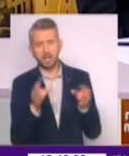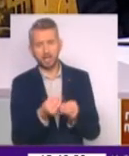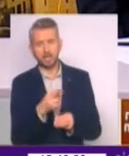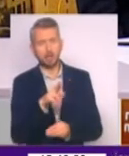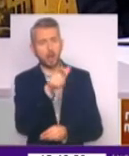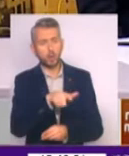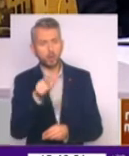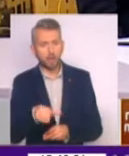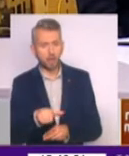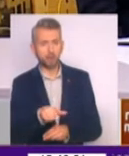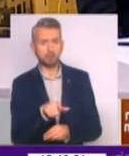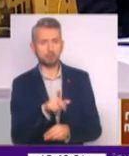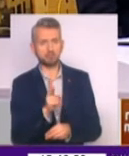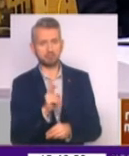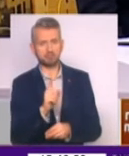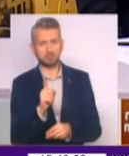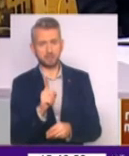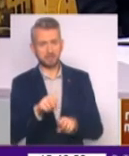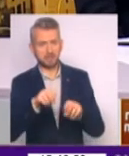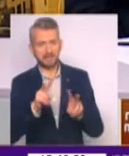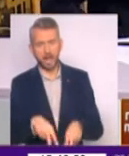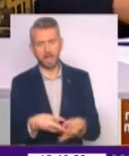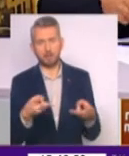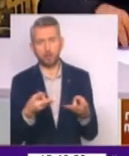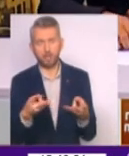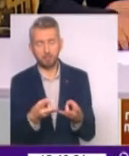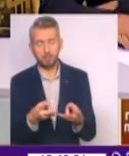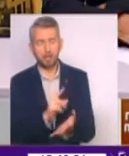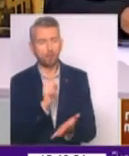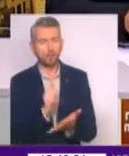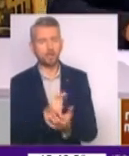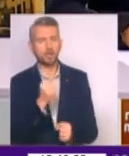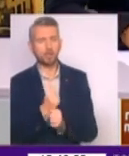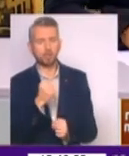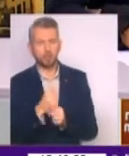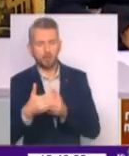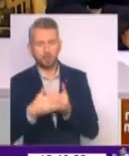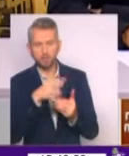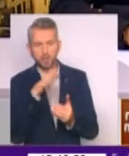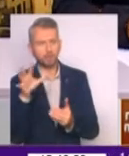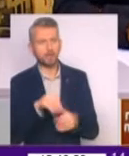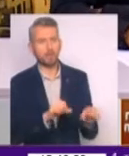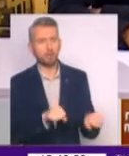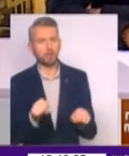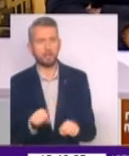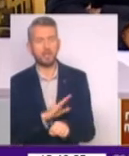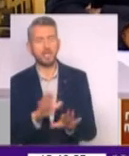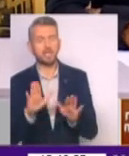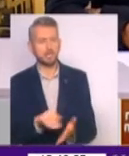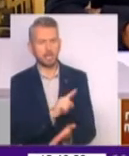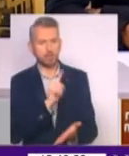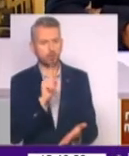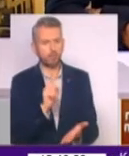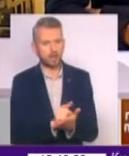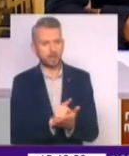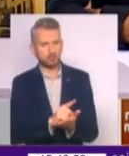людей з спеціальними потребами ми повинні зробити найближчим часом все можливе і не тільки зобов'язати